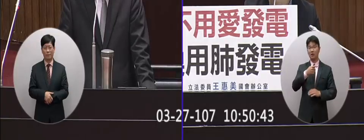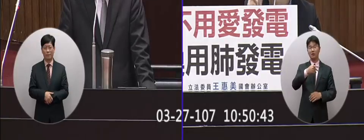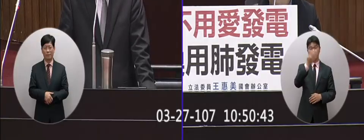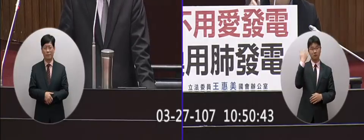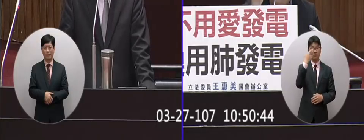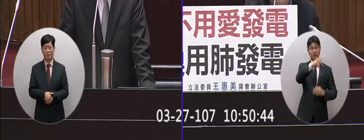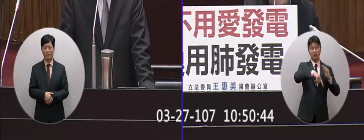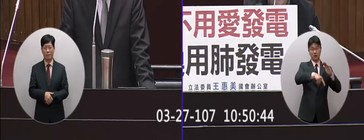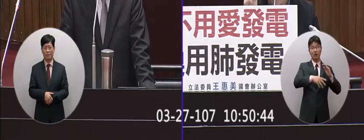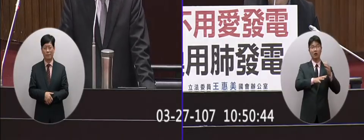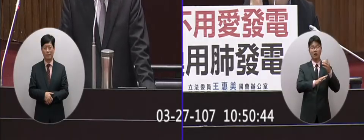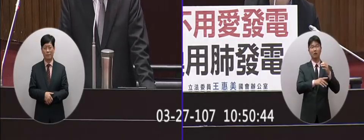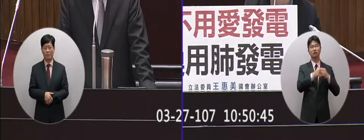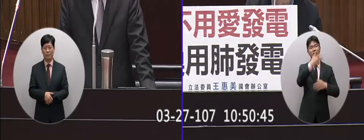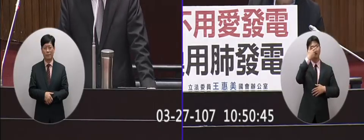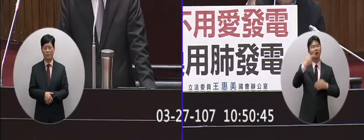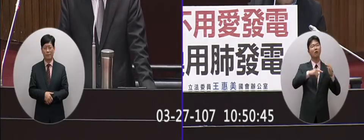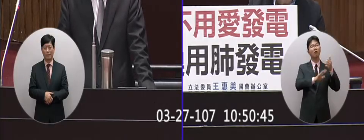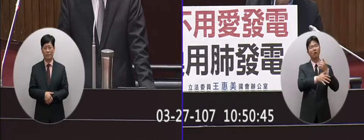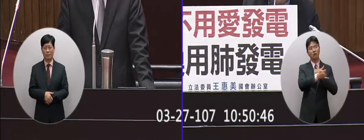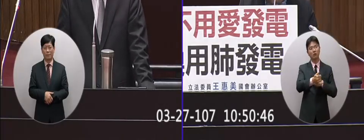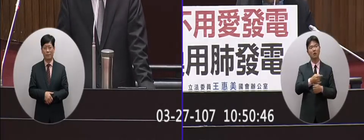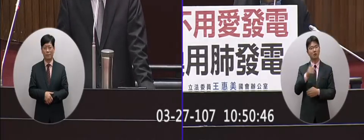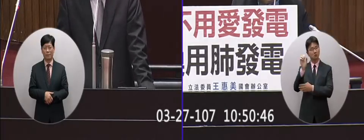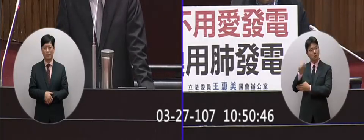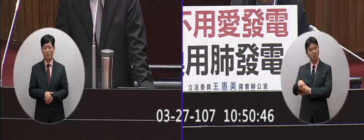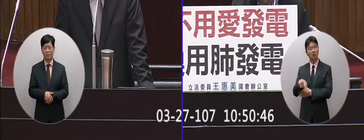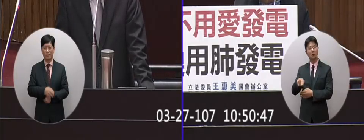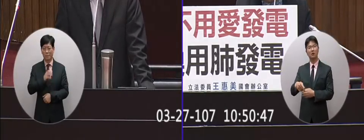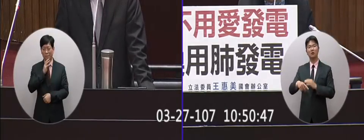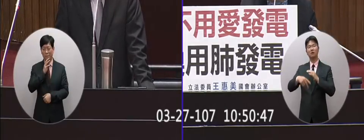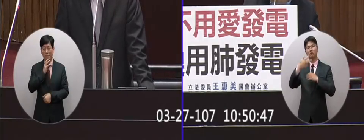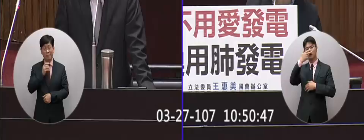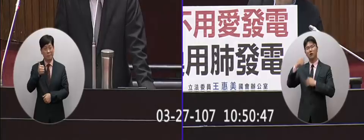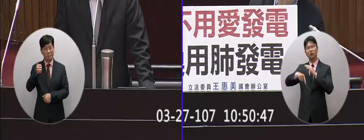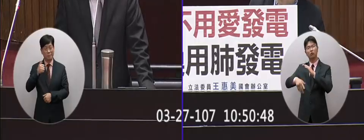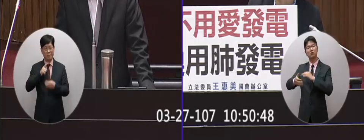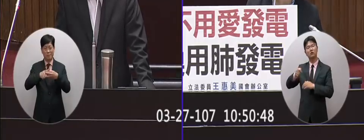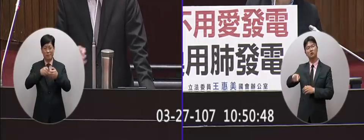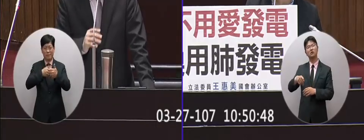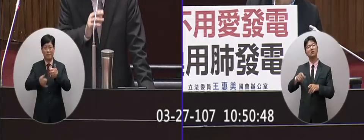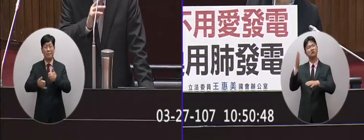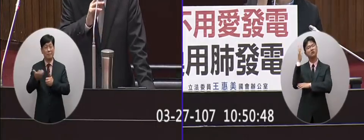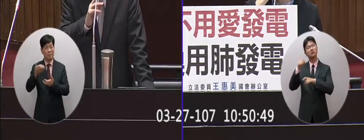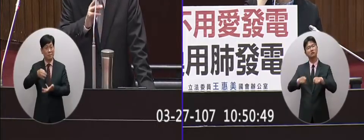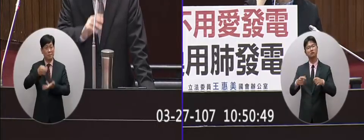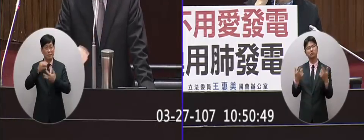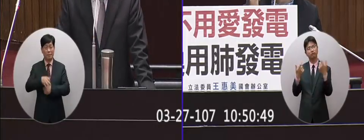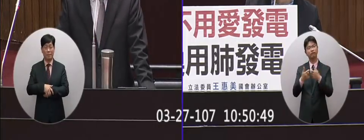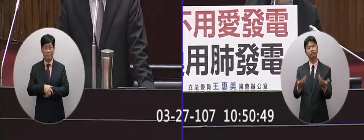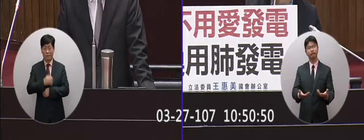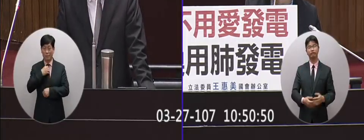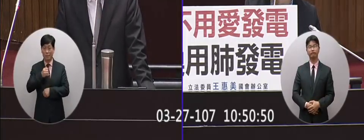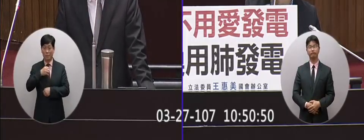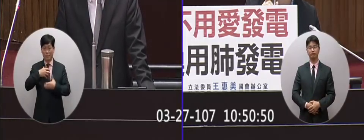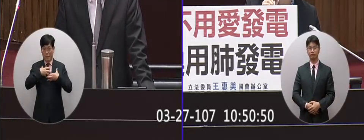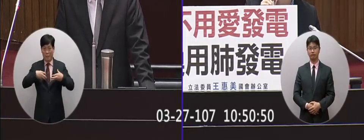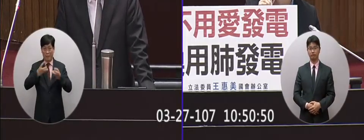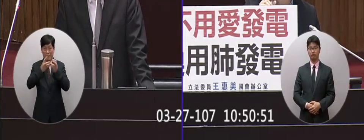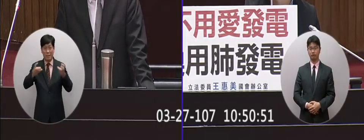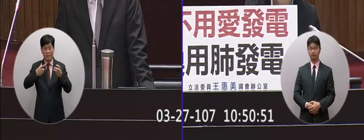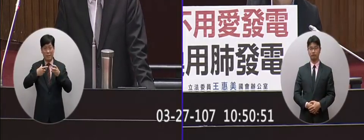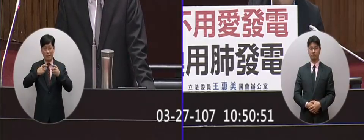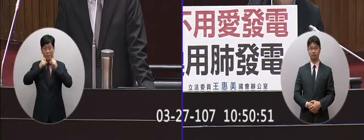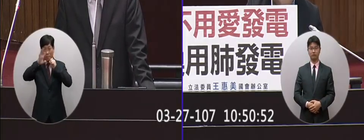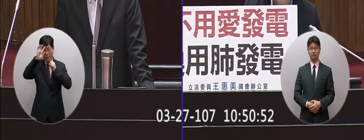赖院长火力全开的这个做法？请回答。 是，为了感谢王委员哈，你刚提到那个肺腺癌，我先跟你报告